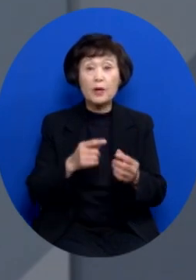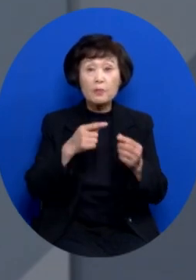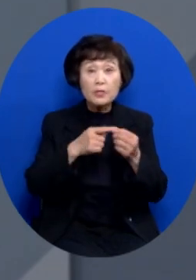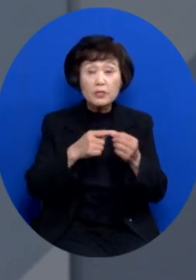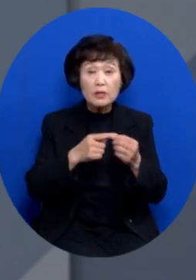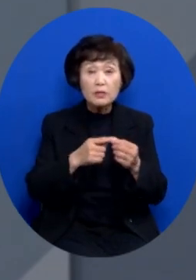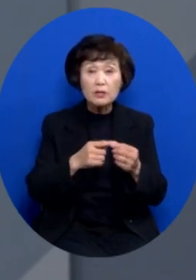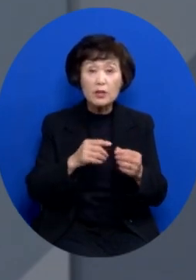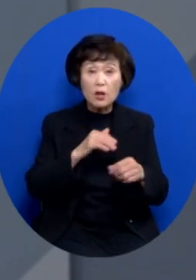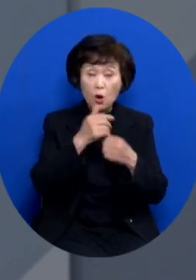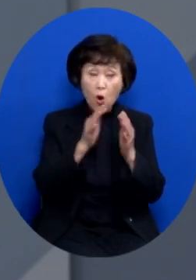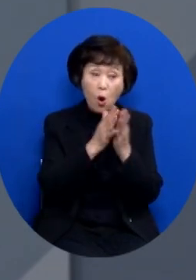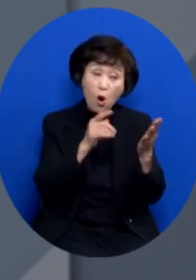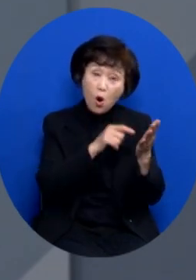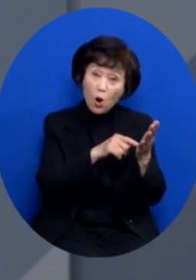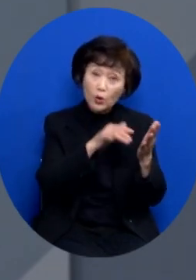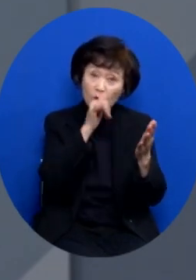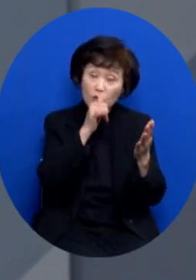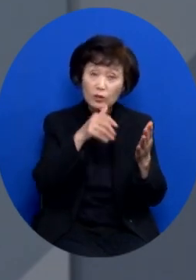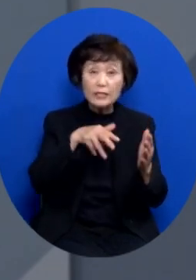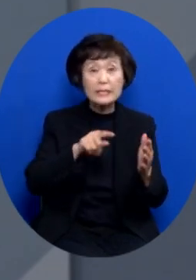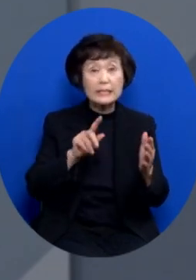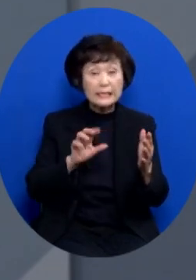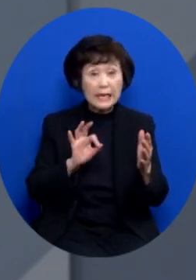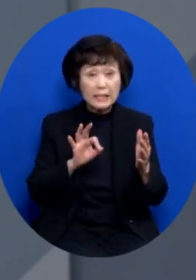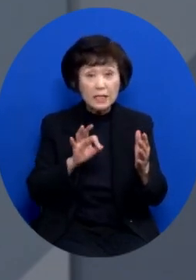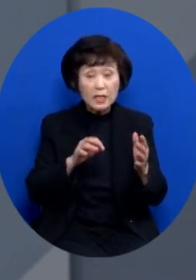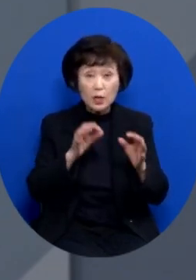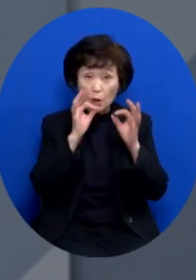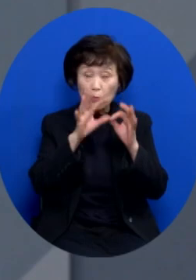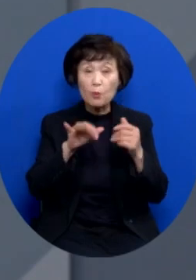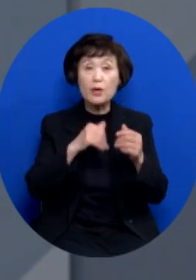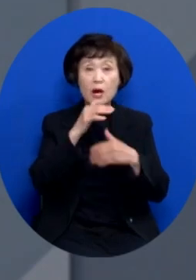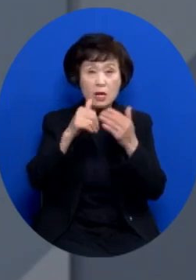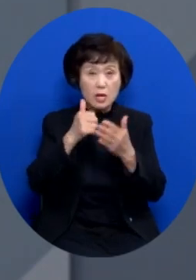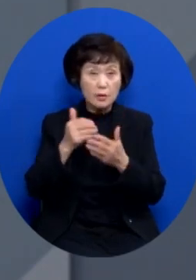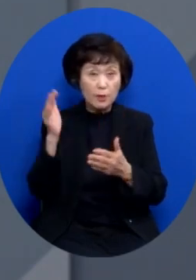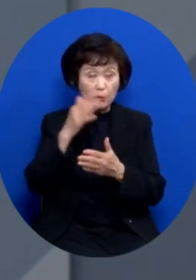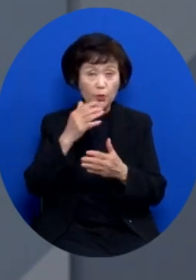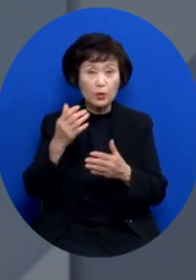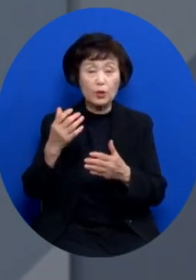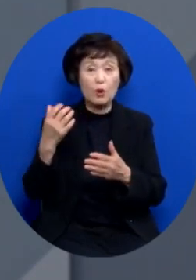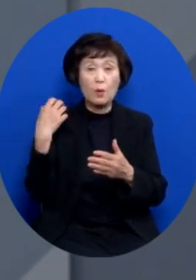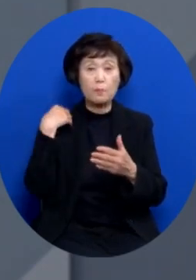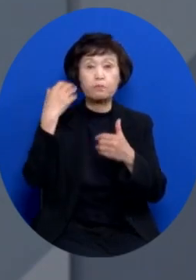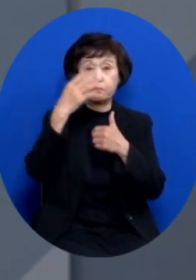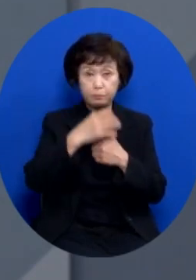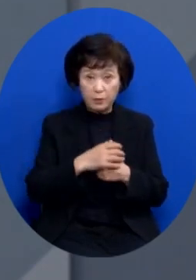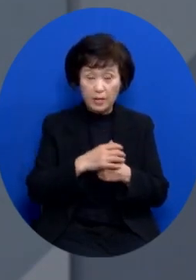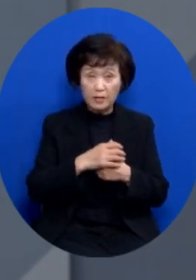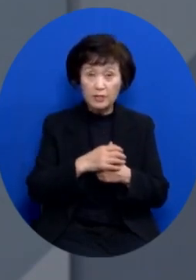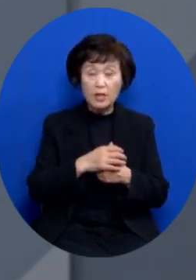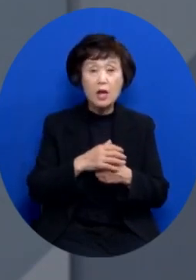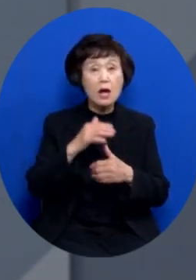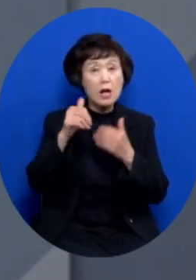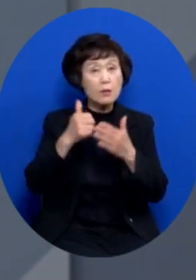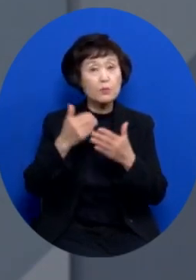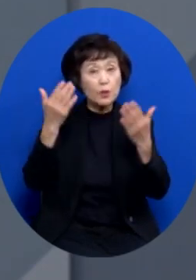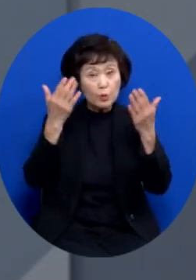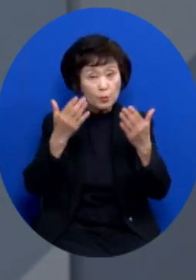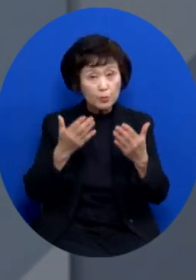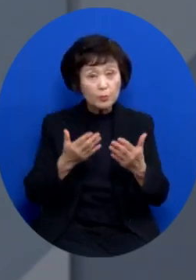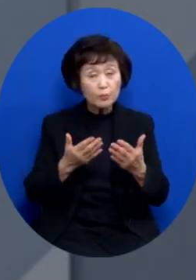성경에도 당연히 나와 있습니다. 창세기 1장 26절에서 하나님으로부터 이임받은 같은 이런 천부적 인권이 있고요.